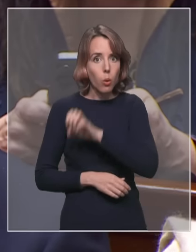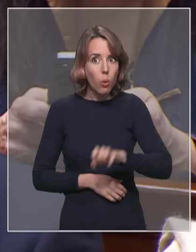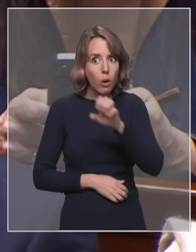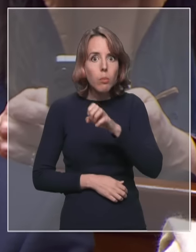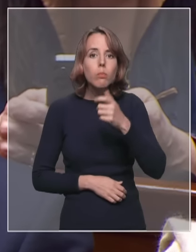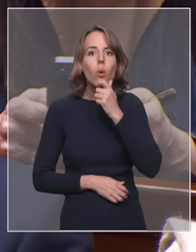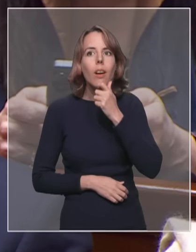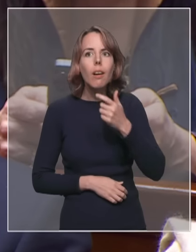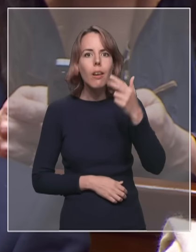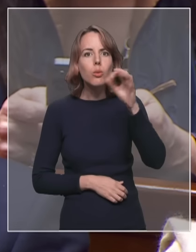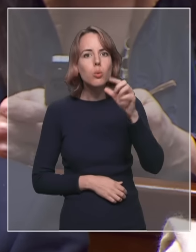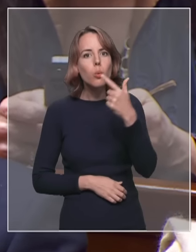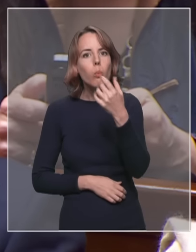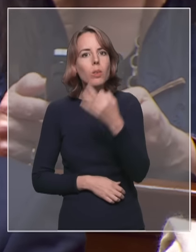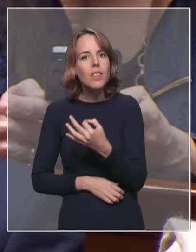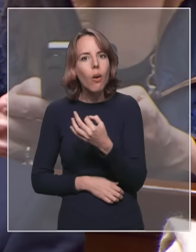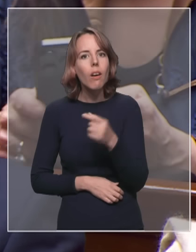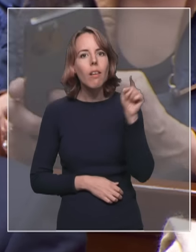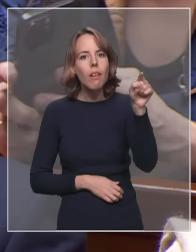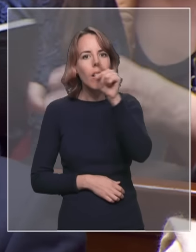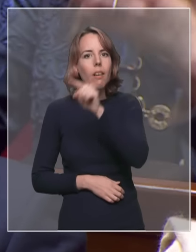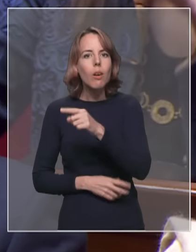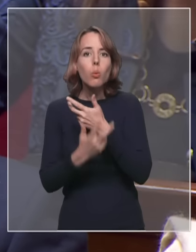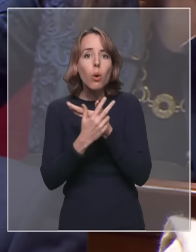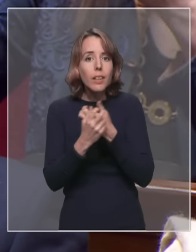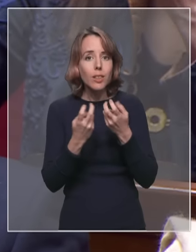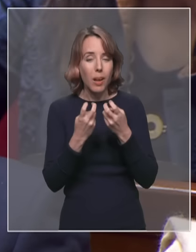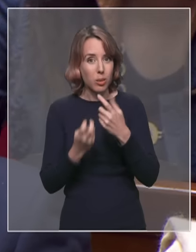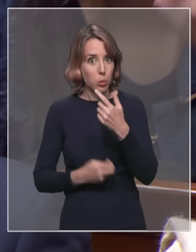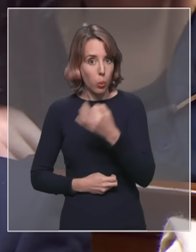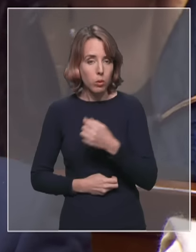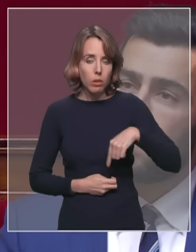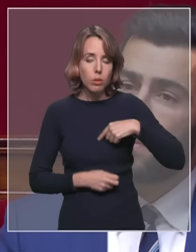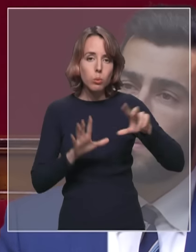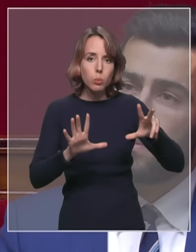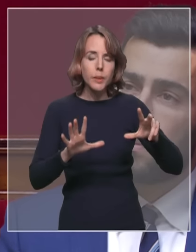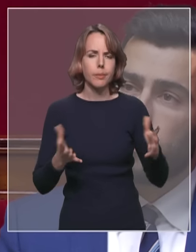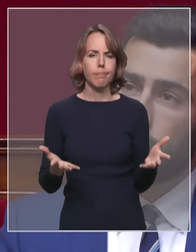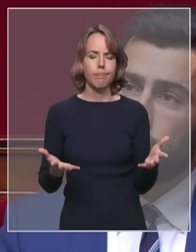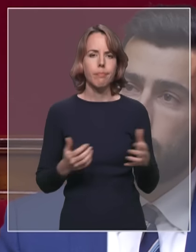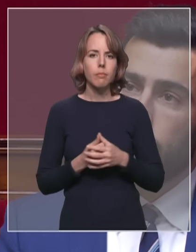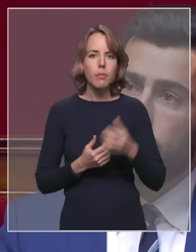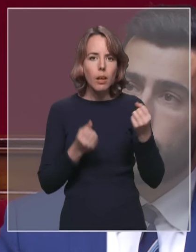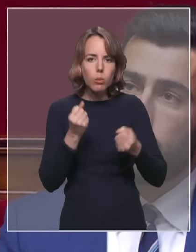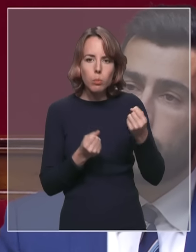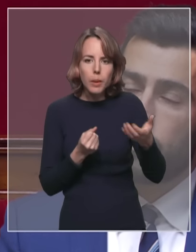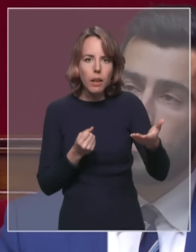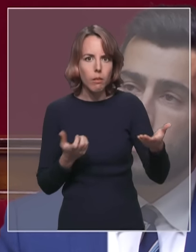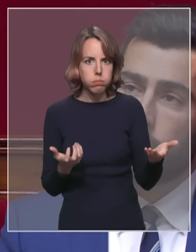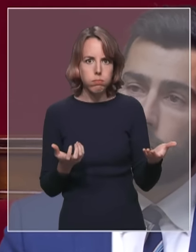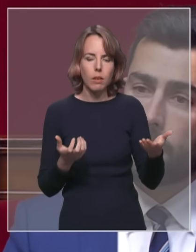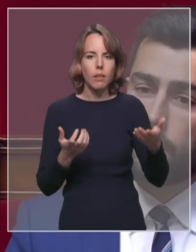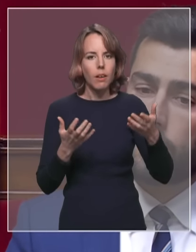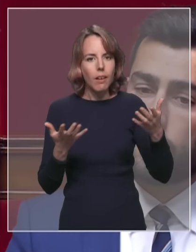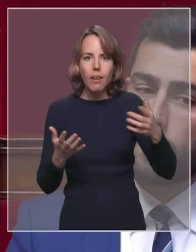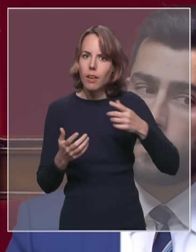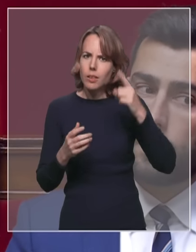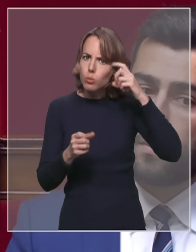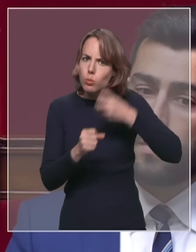au Royaume-Uni, aux Pays-Bas ou en Autriche. Tandis que le secteur de l'immobilier est sinistré, que l'accès à la propriété devient progressivement un lointain souvenir pour